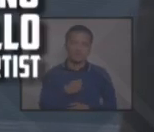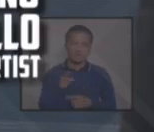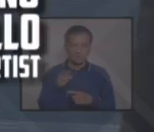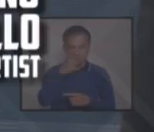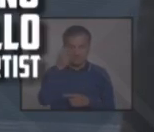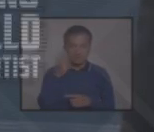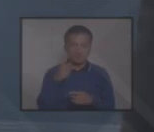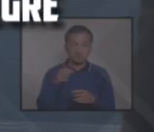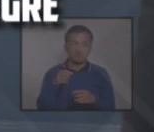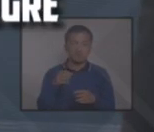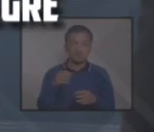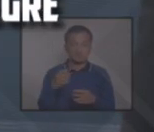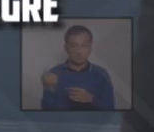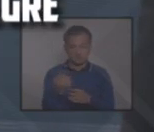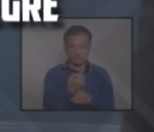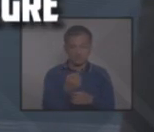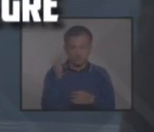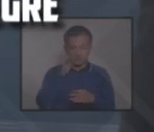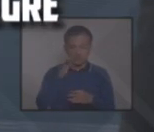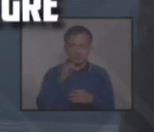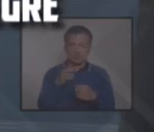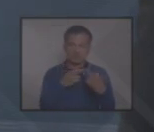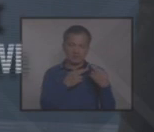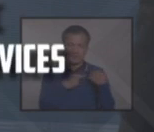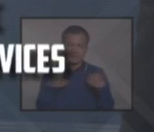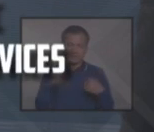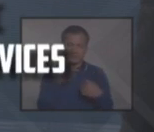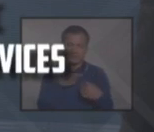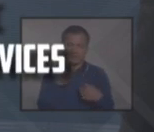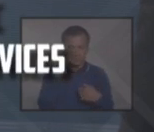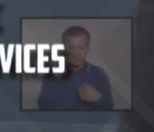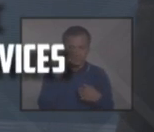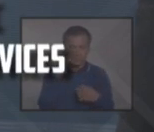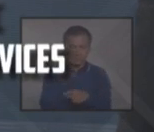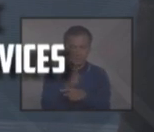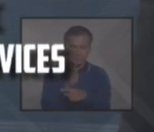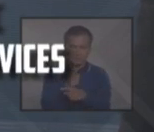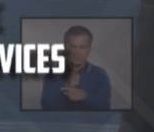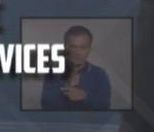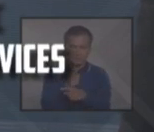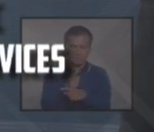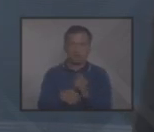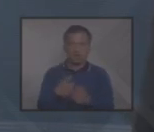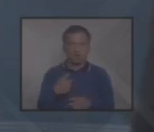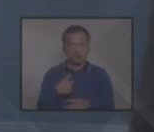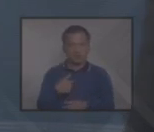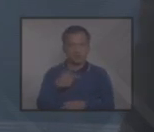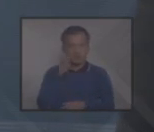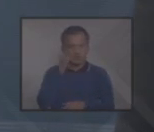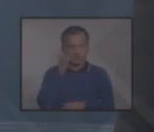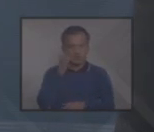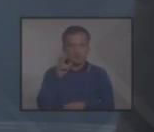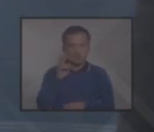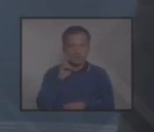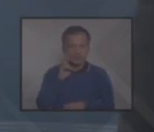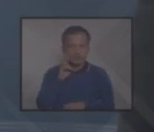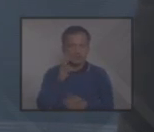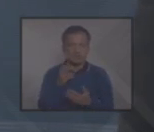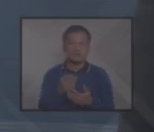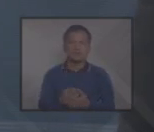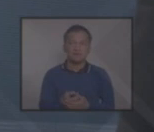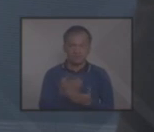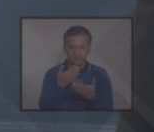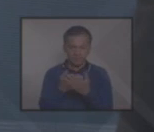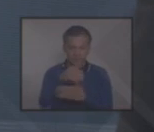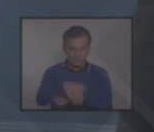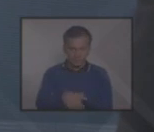dahil bilang Pilipino, tungkulin nating alamin ang karapat-dapat na iboto. Ako si Luchi Cruz-Valdes.